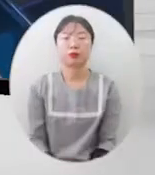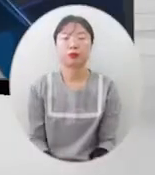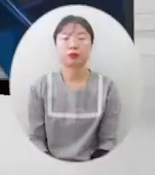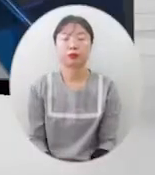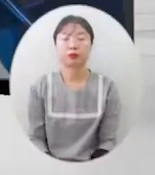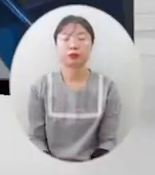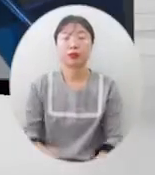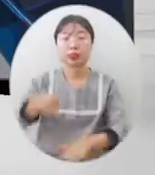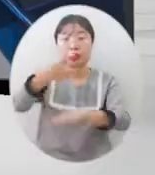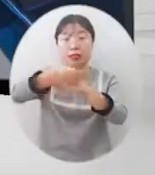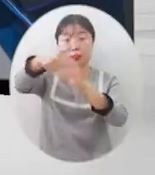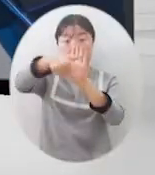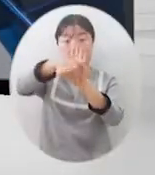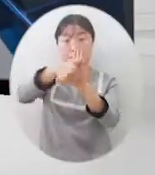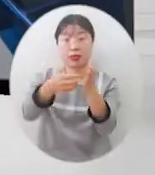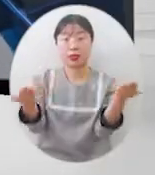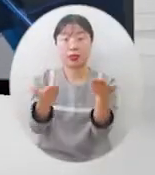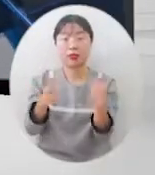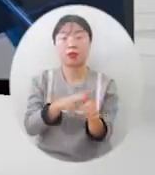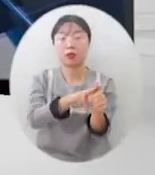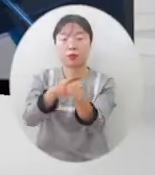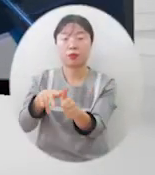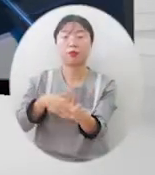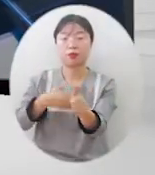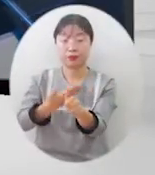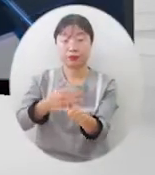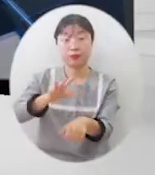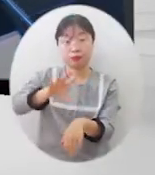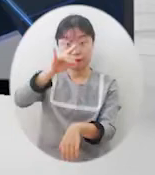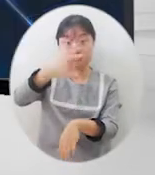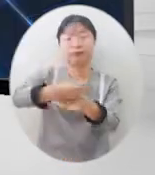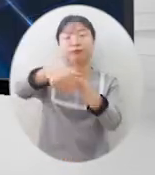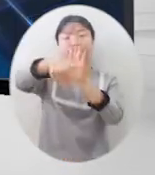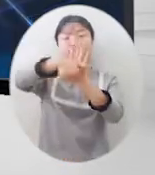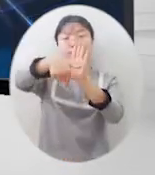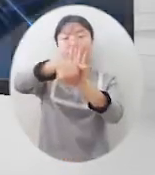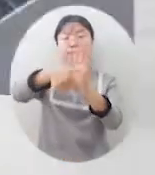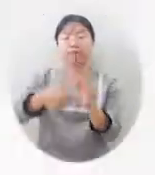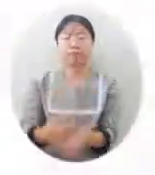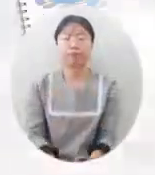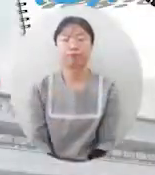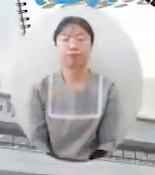이어서 의왕 게시판과 일자리 정보를 전해드립니다. 먼저 의왕 게시판입니다.